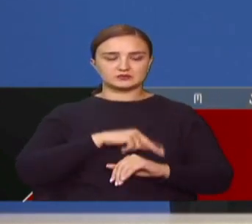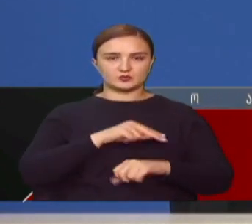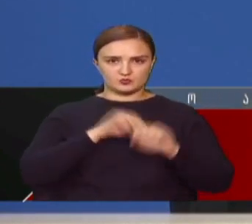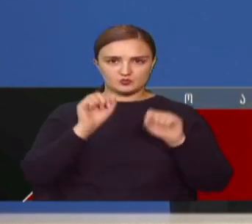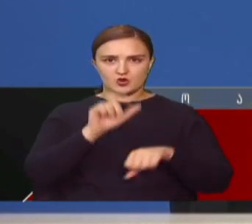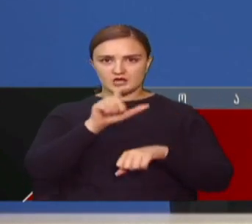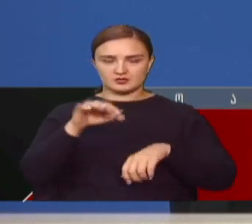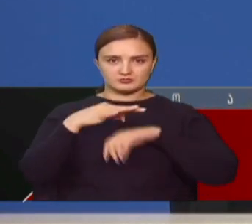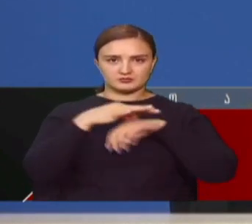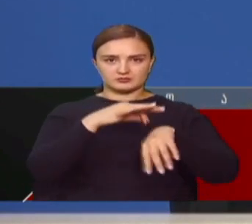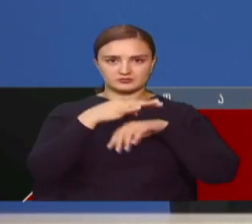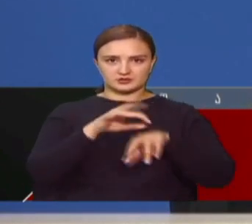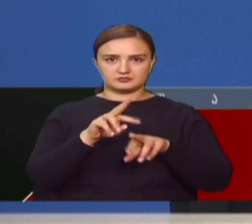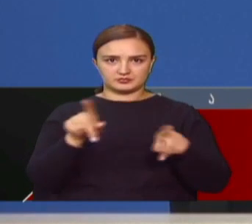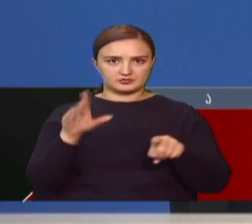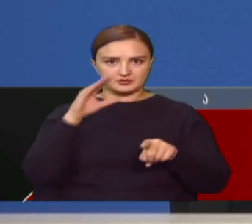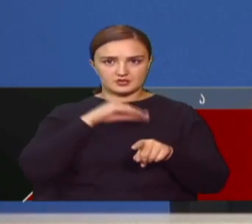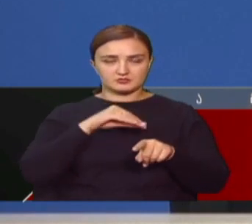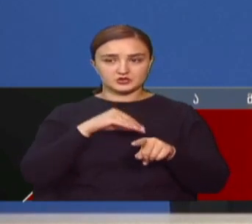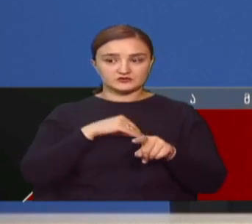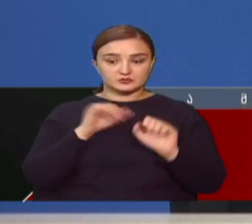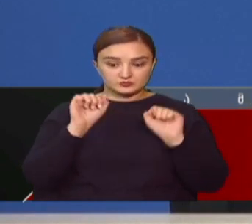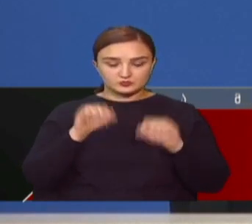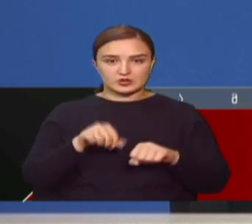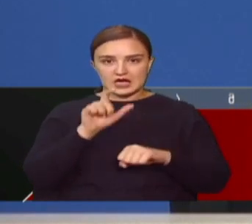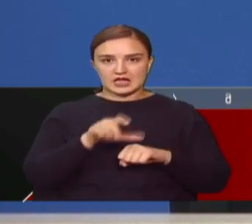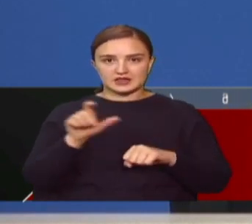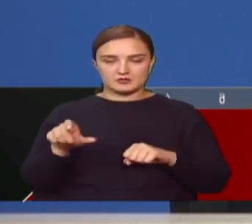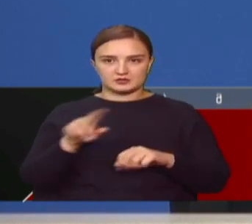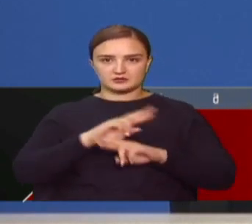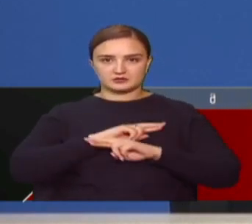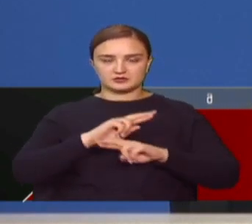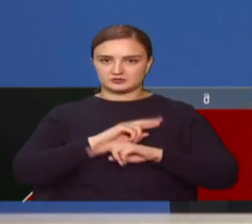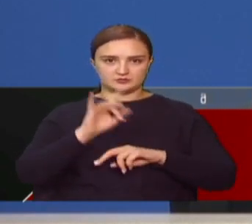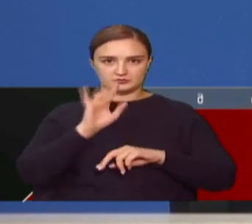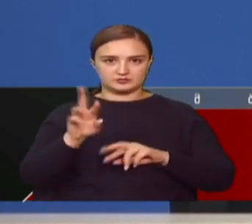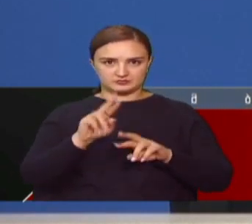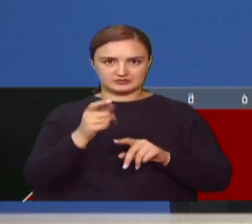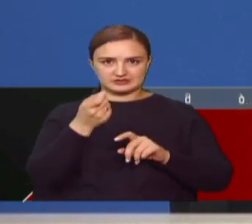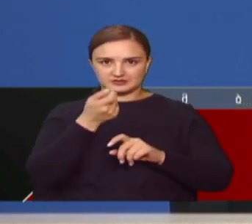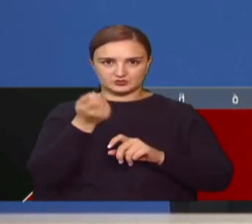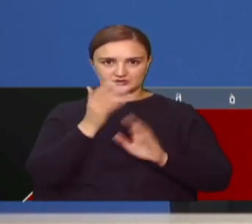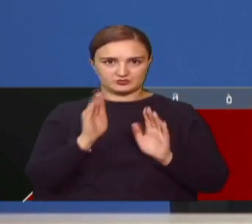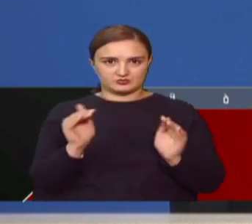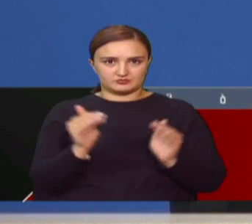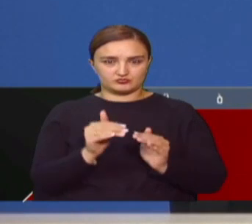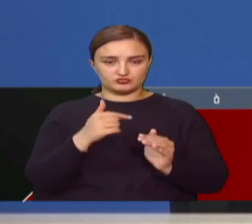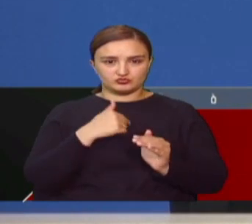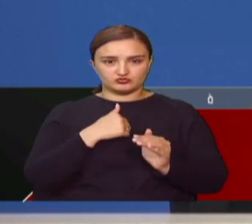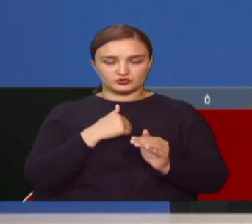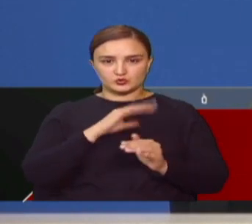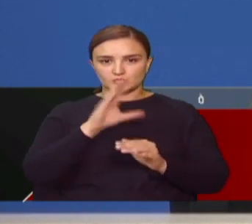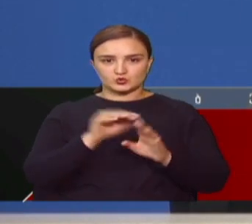khalkhis evakuatsias chven shegvezlo tavidan agvetsilebina adamianur mskhverpelta umetesoba ratkmaunda chven srulad